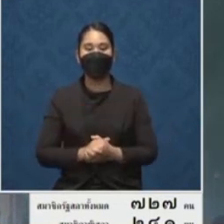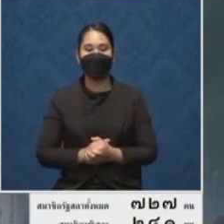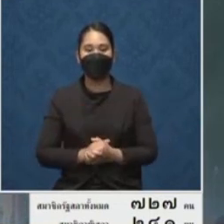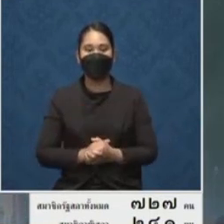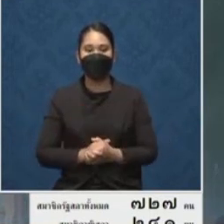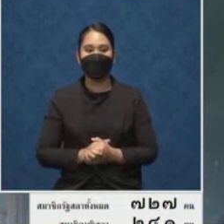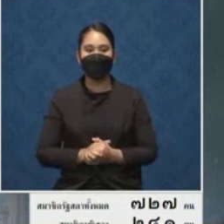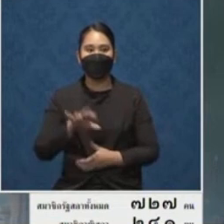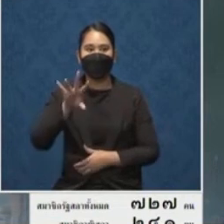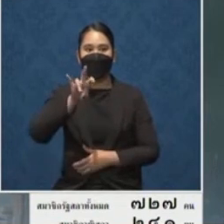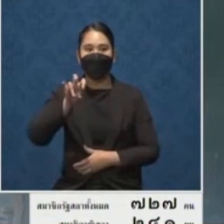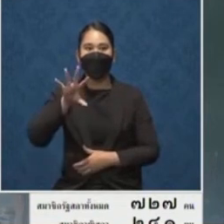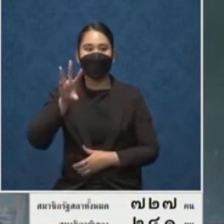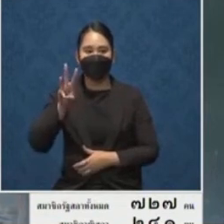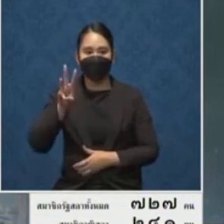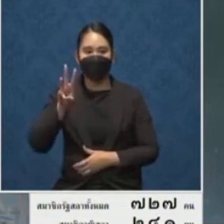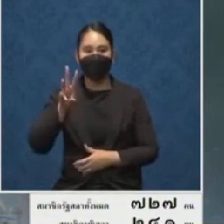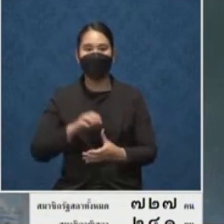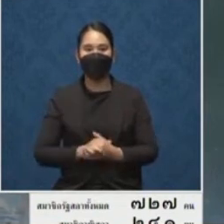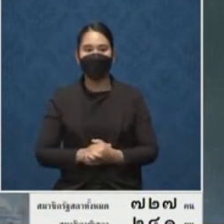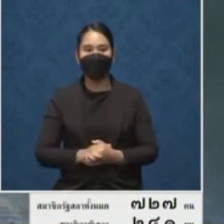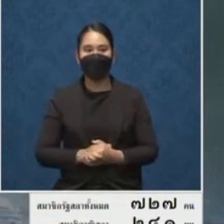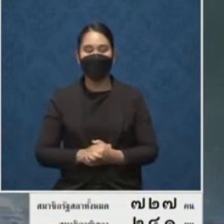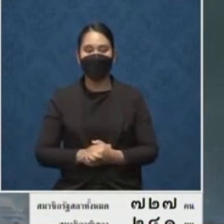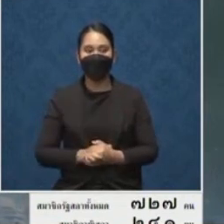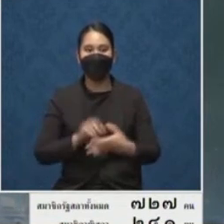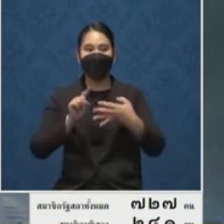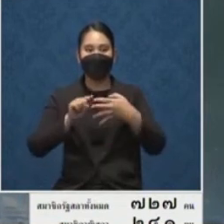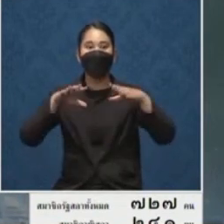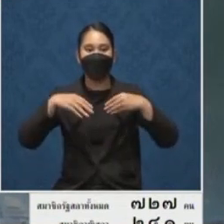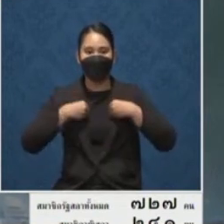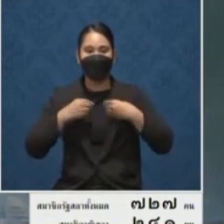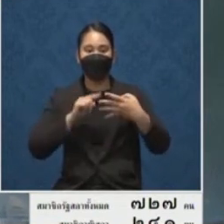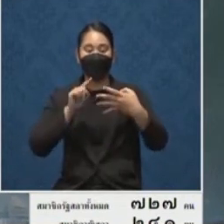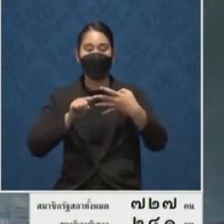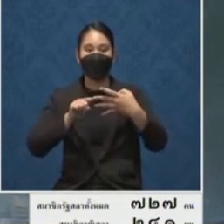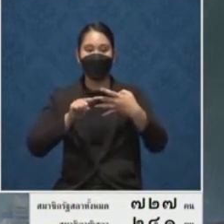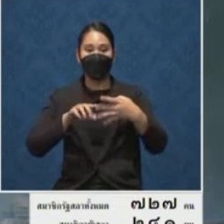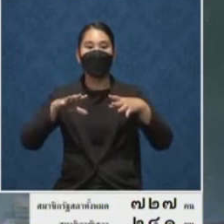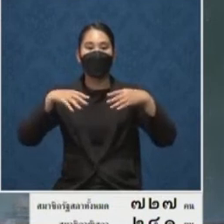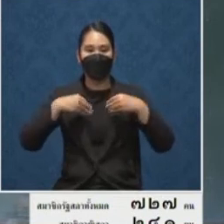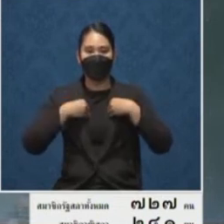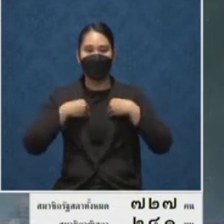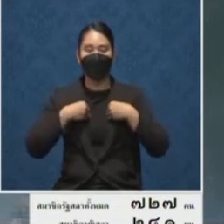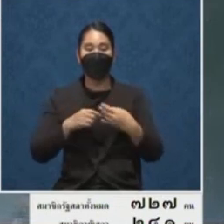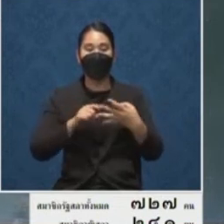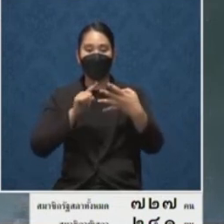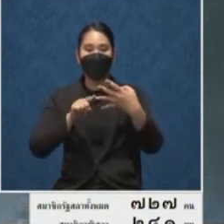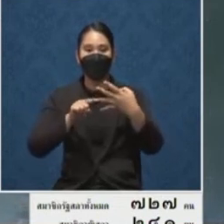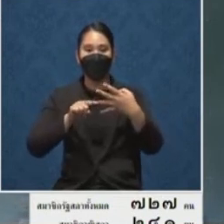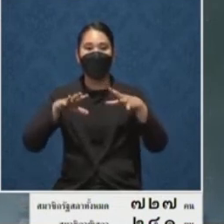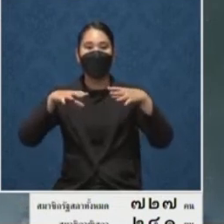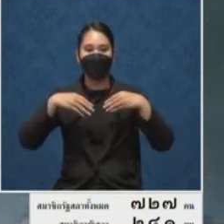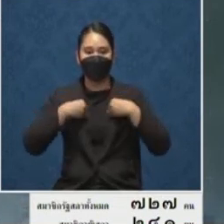หลักการ4รับหลักการค่ะ 706นายอารีไกรนรา 1รับหลัก